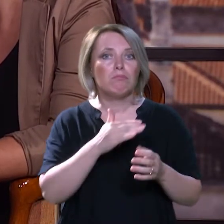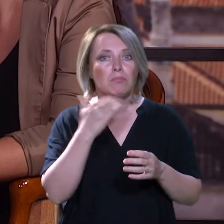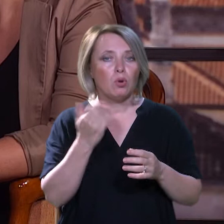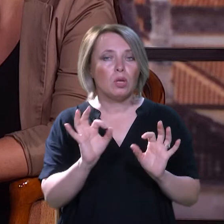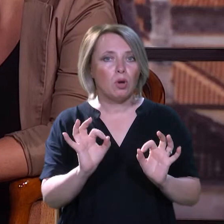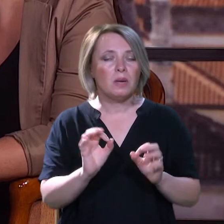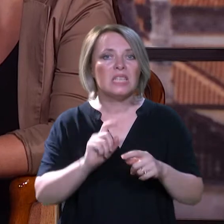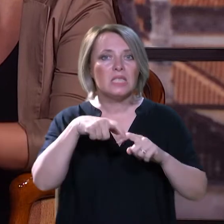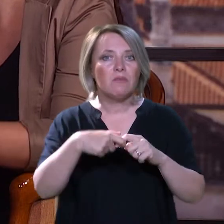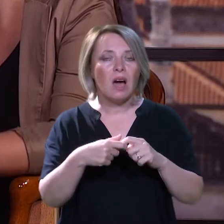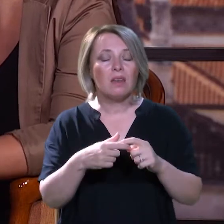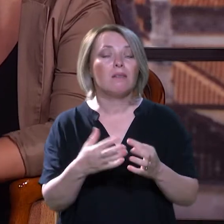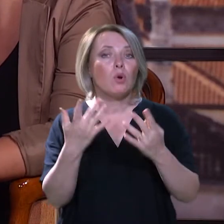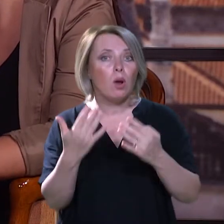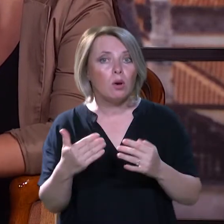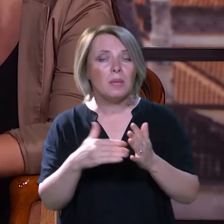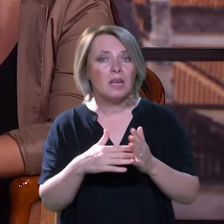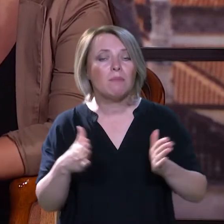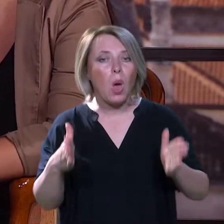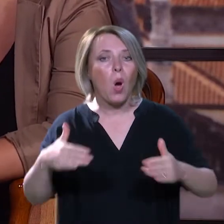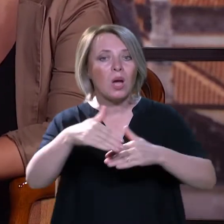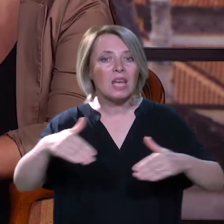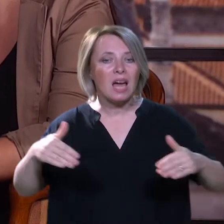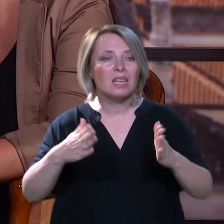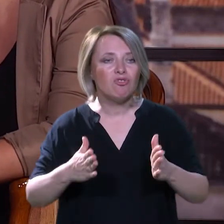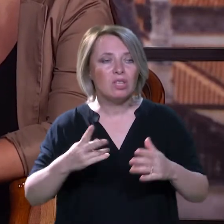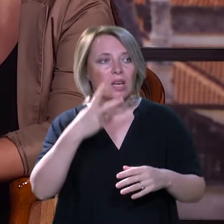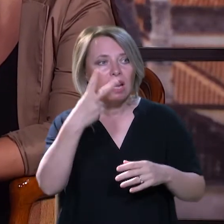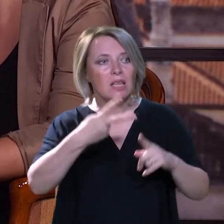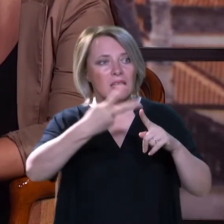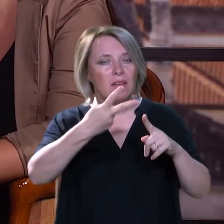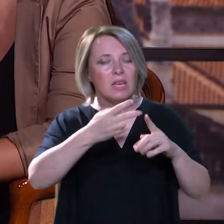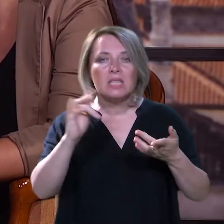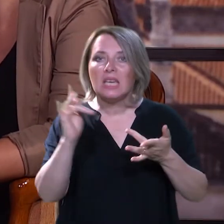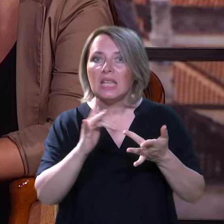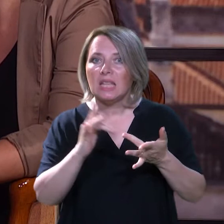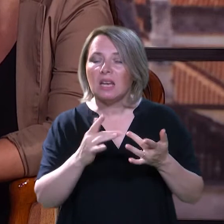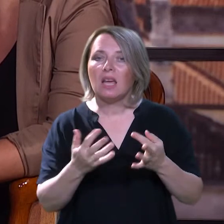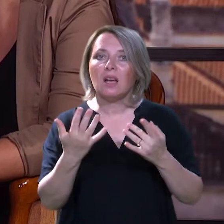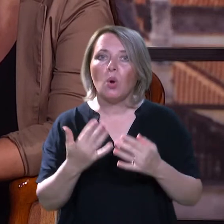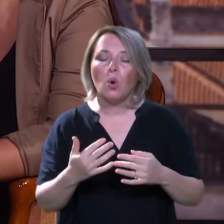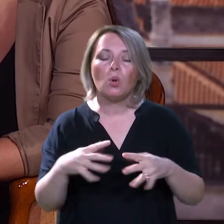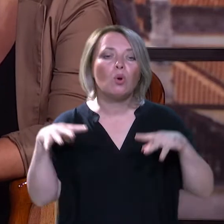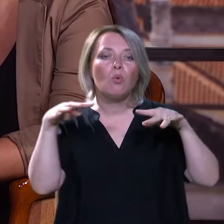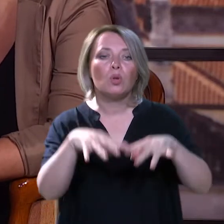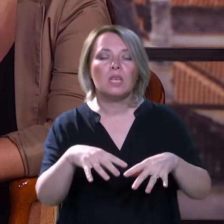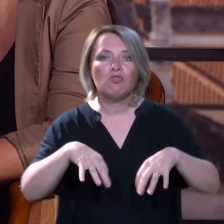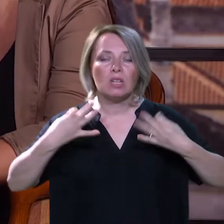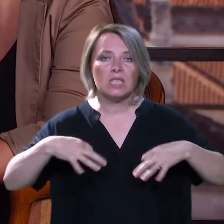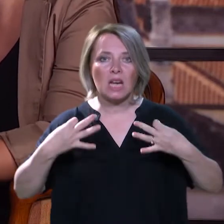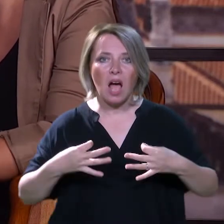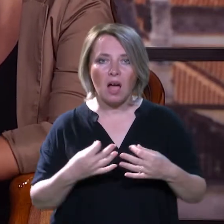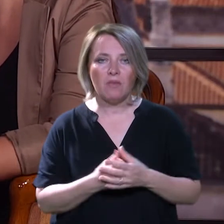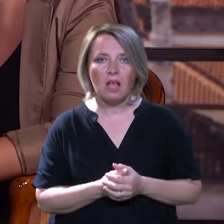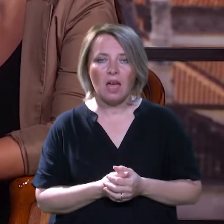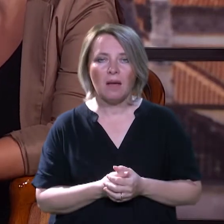djecu, koliko im treba ograničiti recimo gledanje televizije, uh-huh, interneta, koliko to utječe na zdravlje, pa evo ovo i